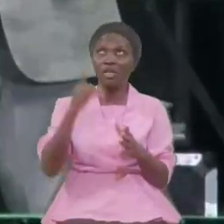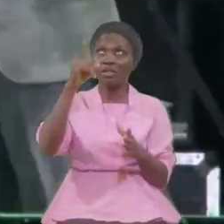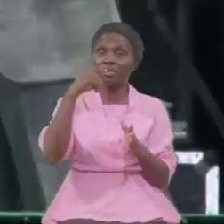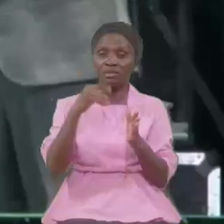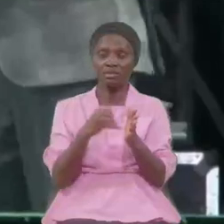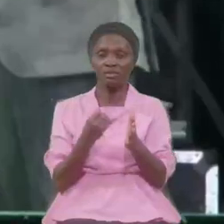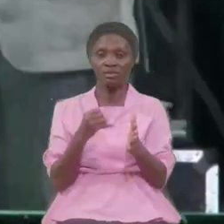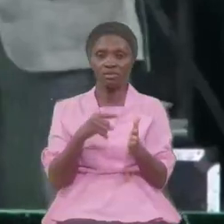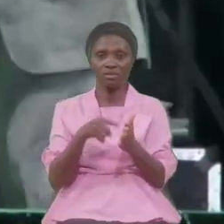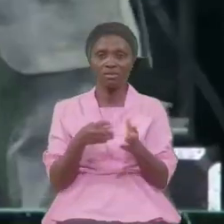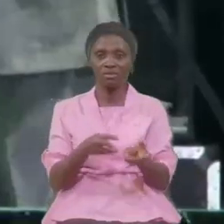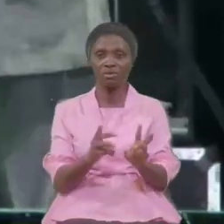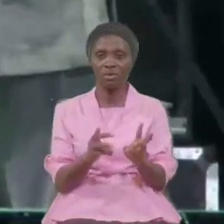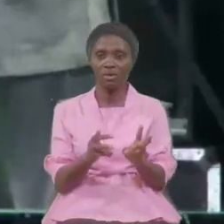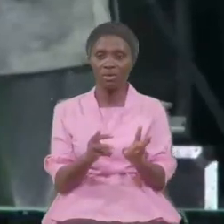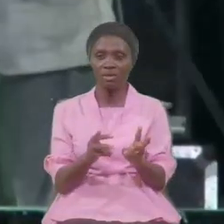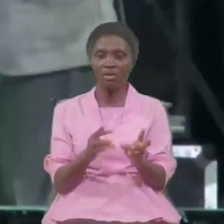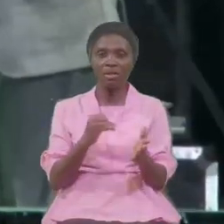en ma faveur.